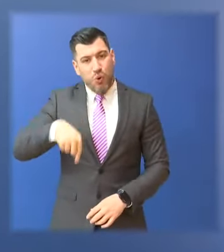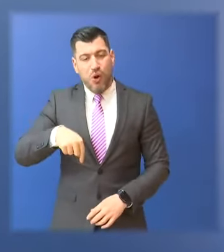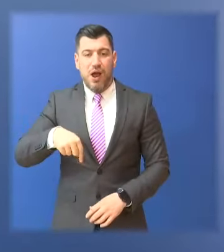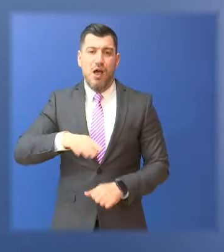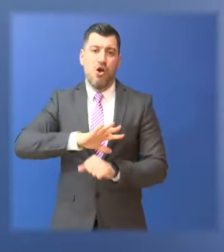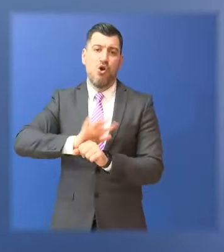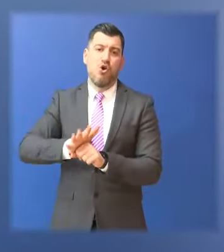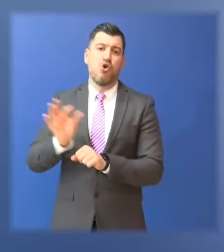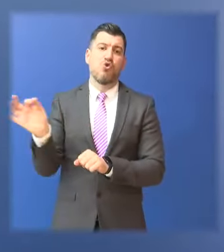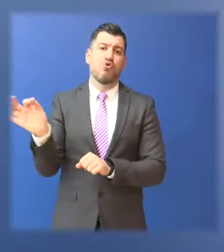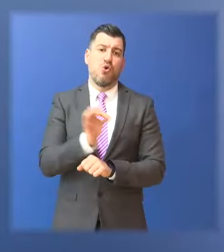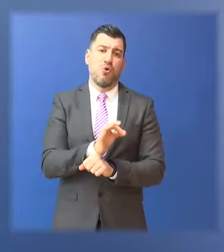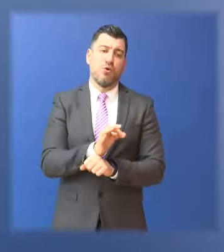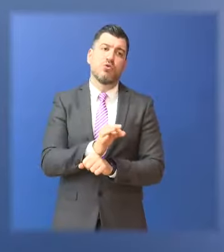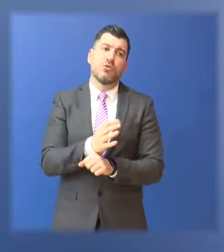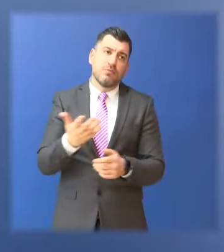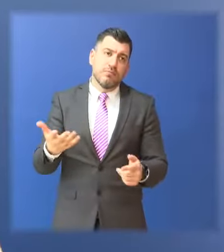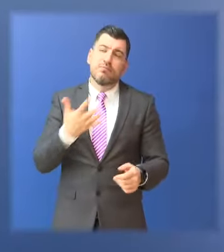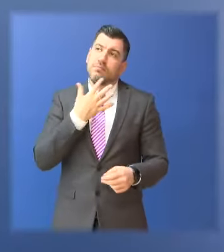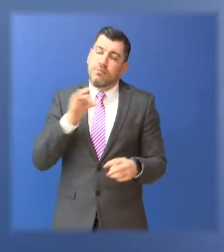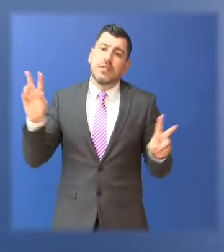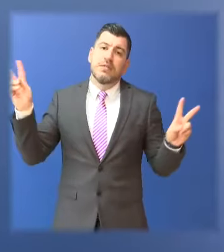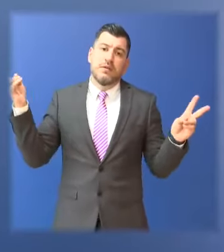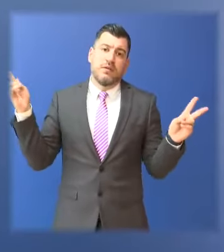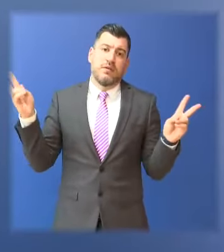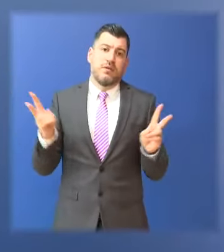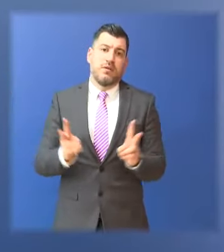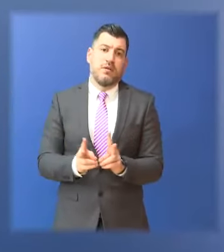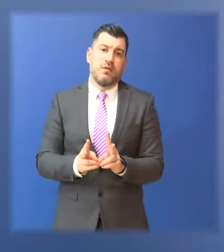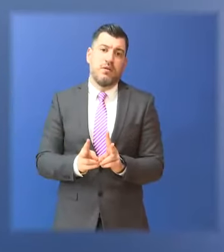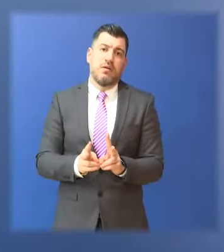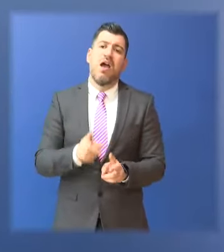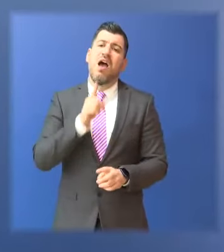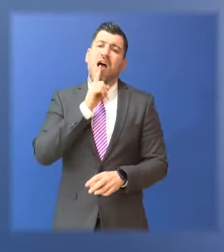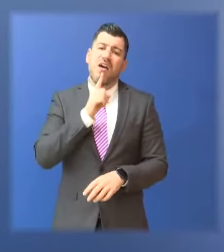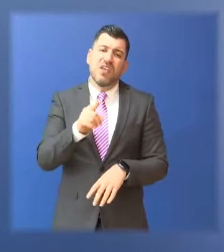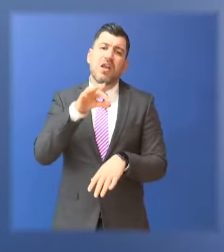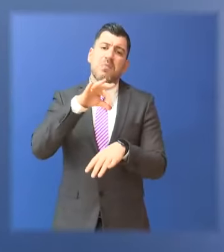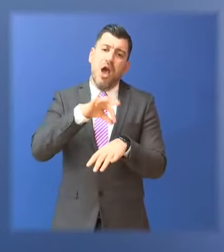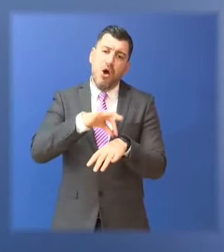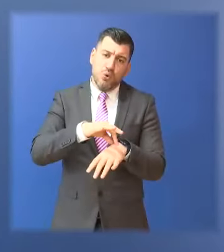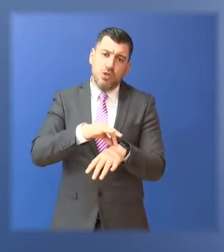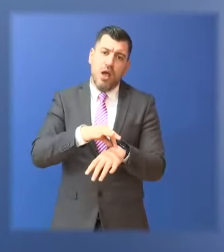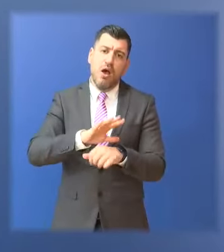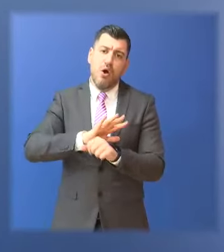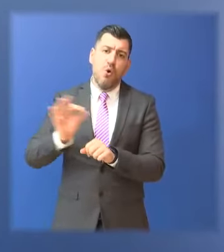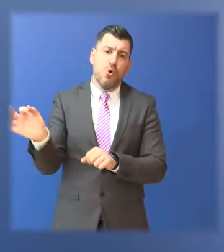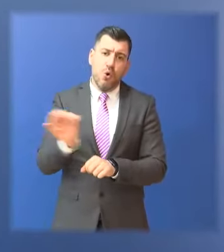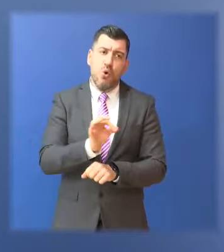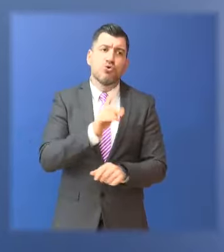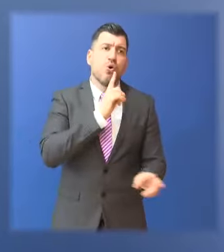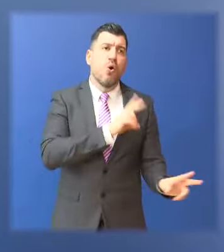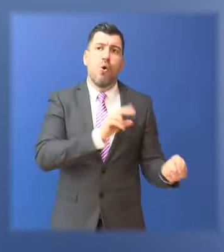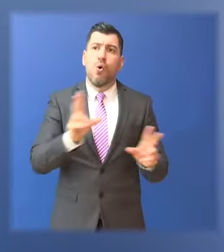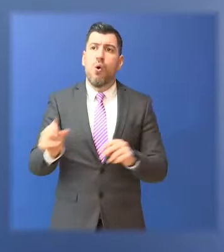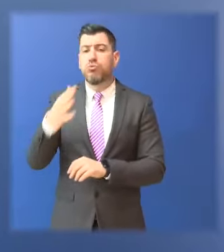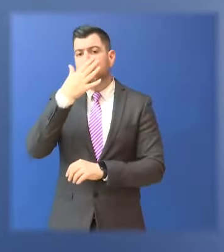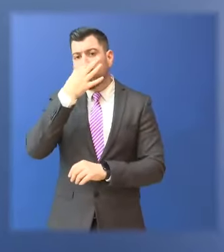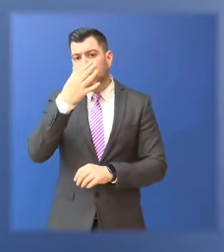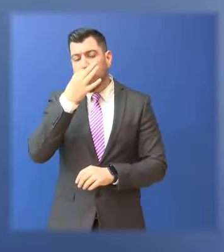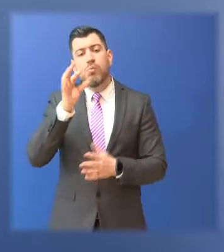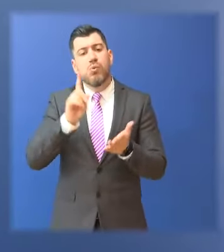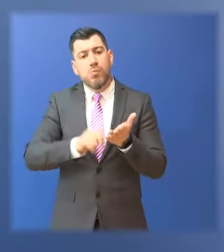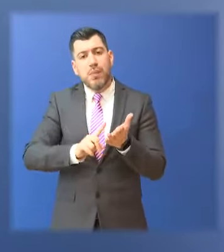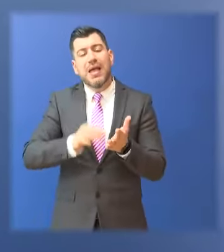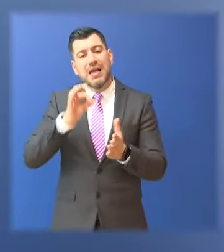όπου ήρθε για να μείνει ο κορονοϊός ως μια νόσος για την οποία πρέπει, όπως και για τη γρήπη, να εμβολιαζόμαστε ετησίως, χωρίς να